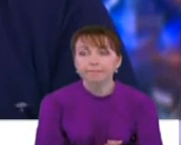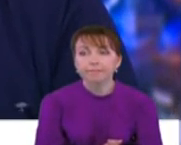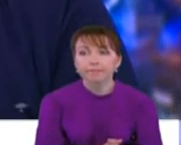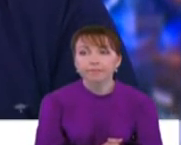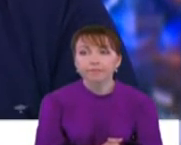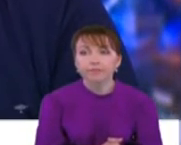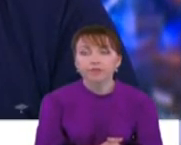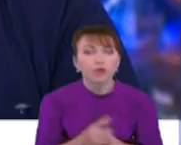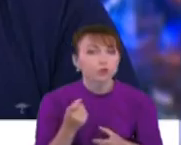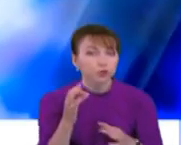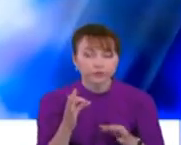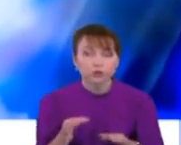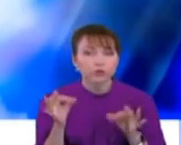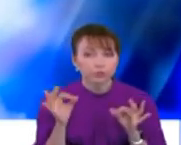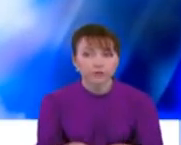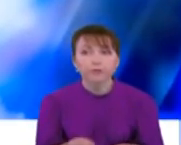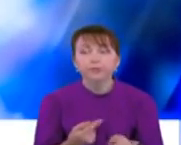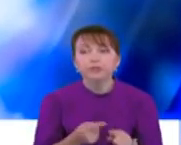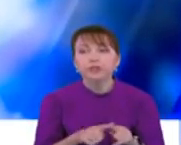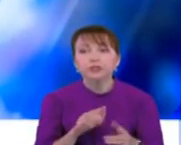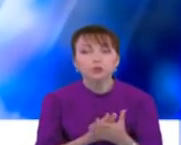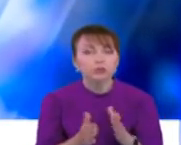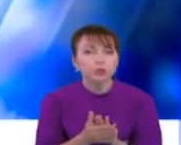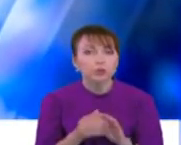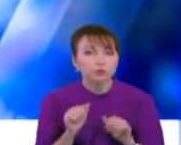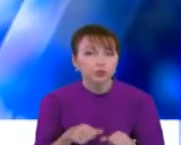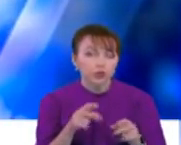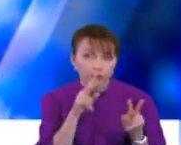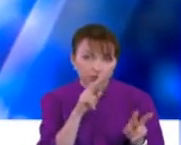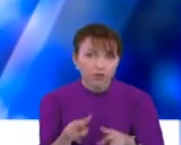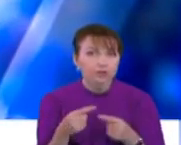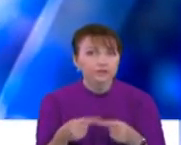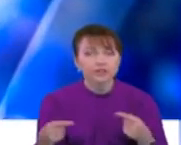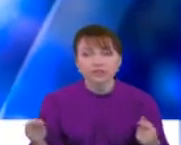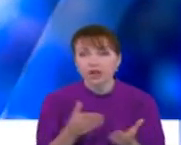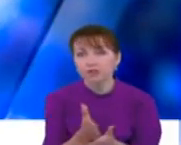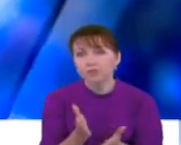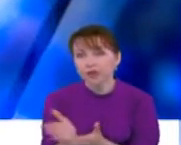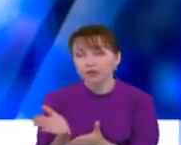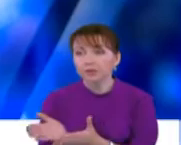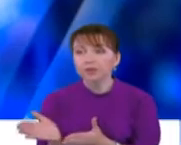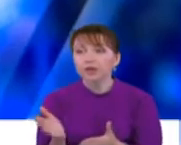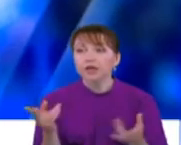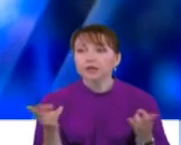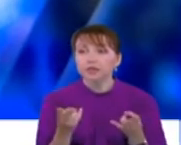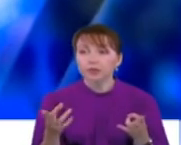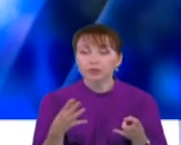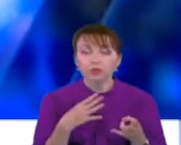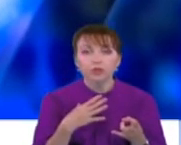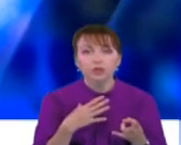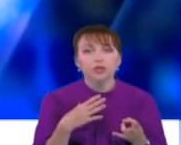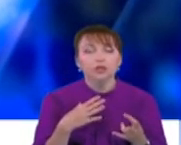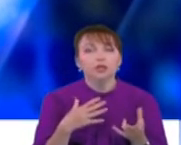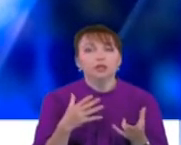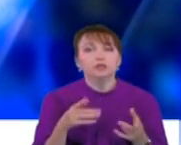100%. І тут цю ситуацію можна розглядати в різних аспектах. тому що не треба бути ідеалістом, тому що